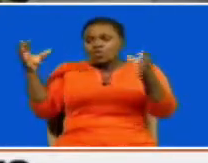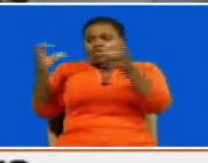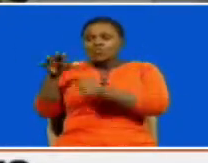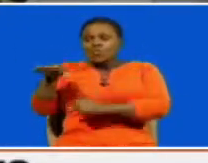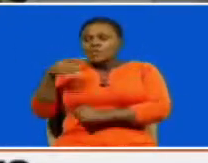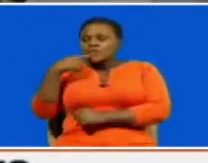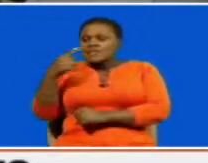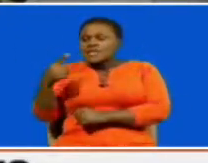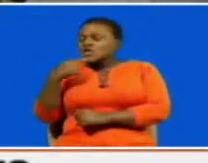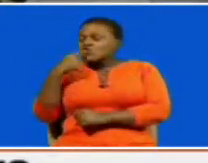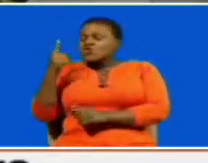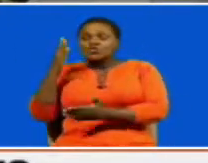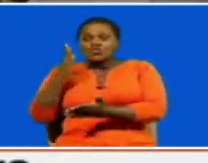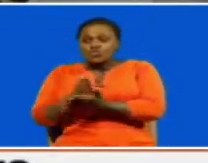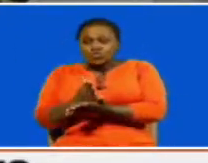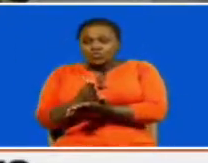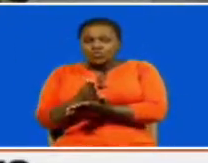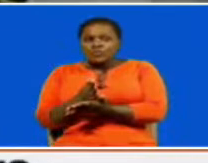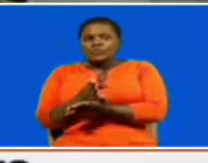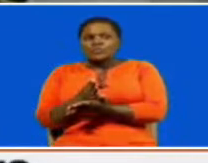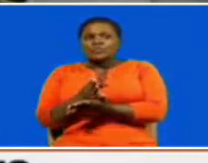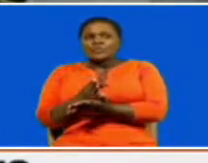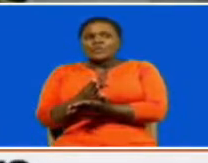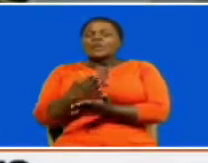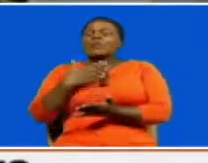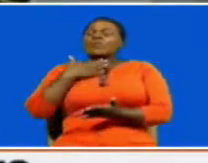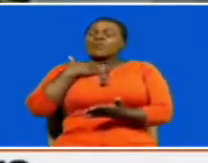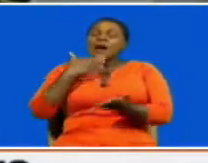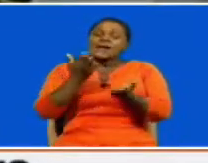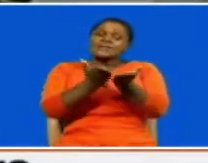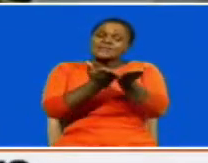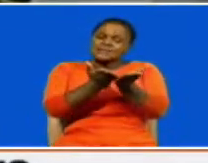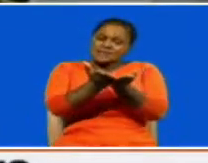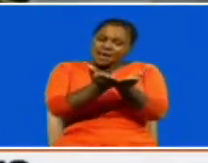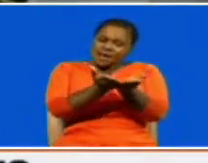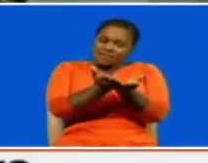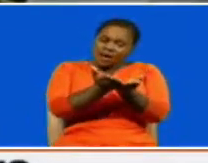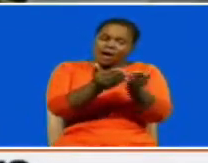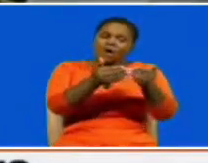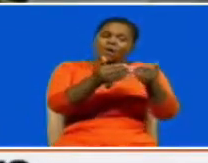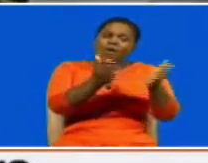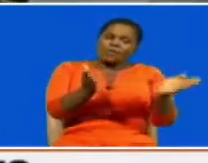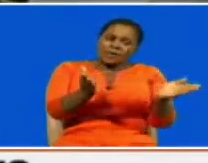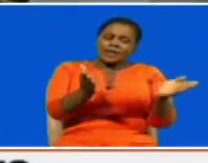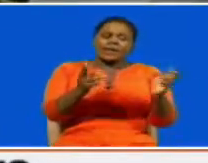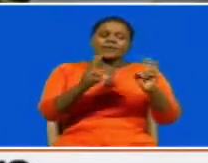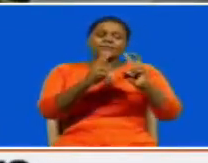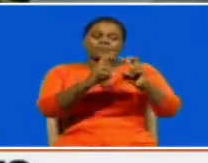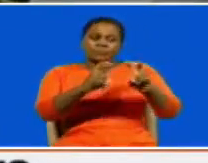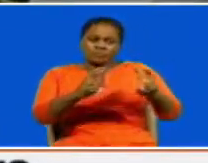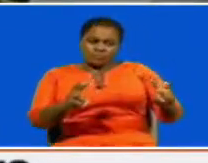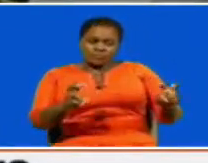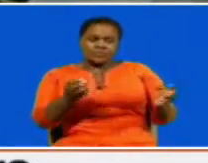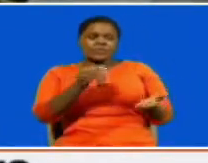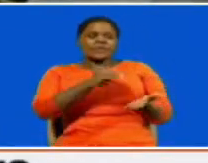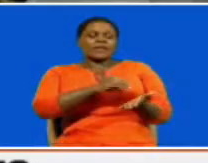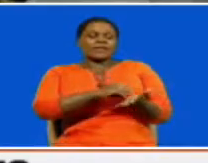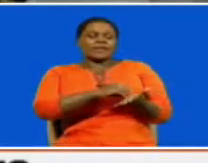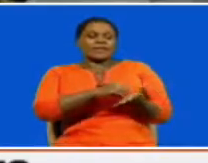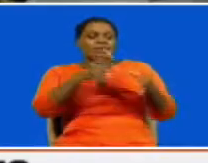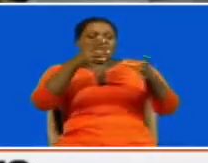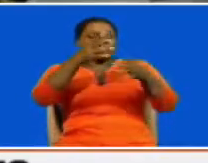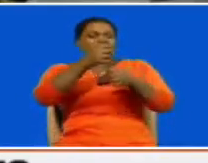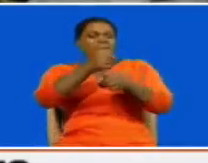hiyo sio kweli, ndio tumesema tunataka hizo saba zifunguliwe ili zikaguliwe na